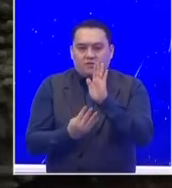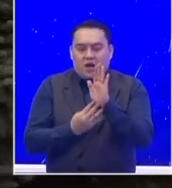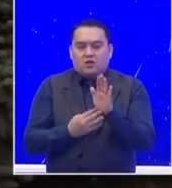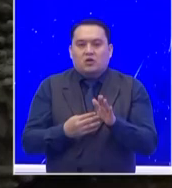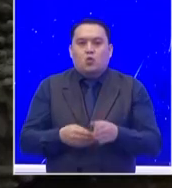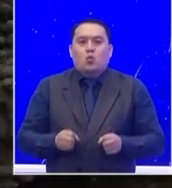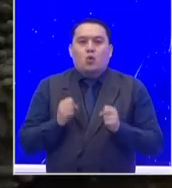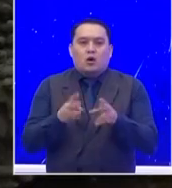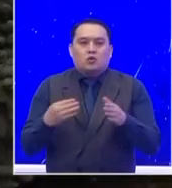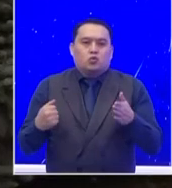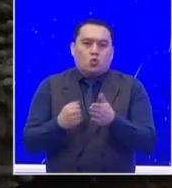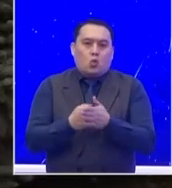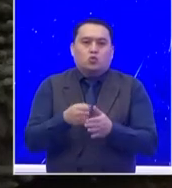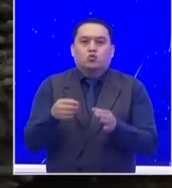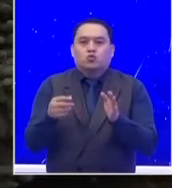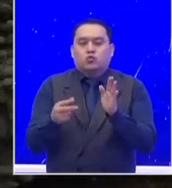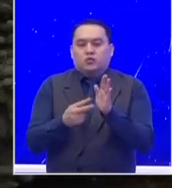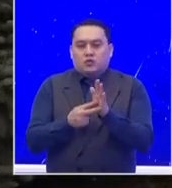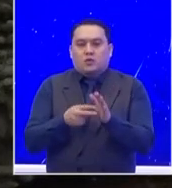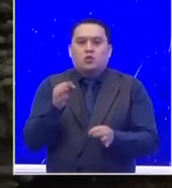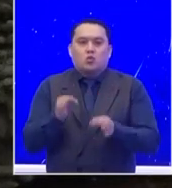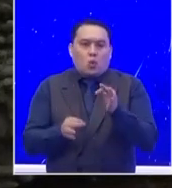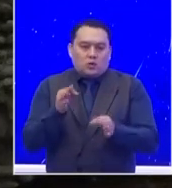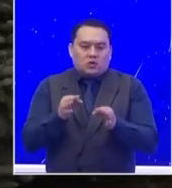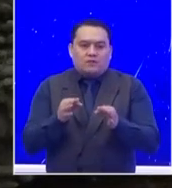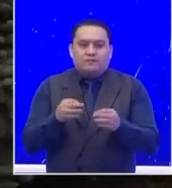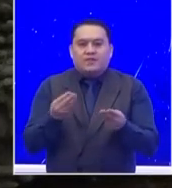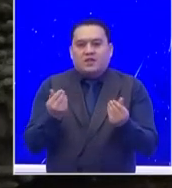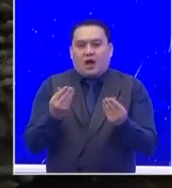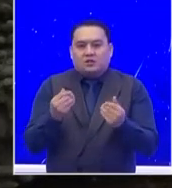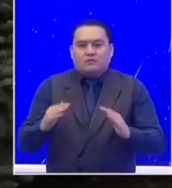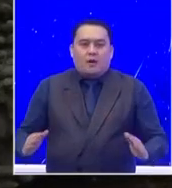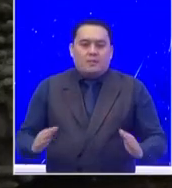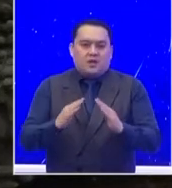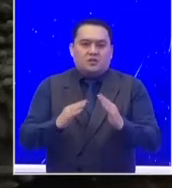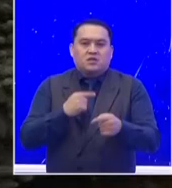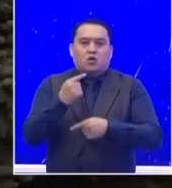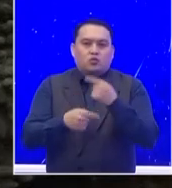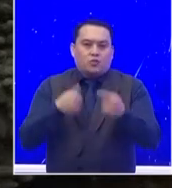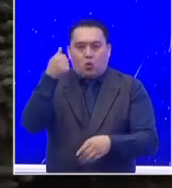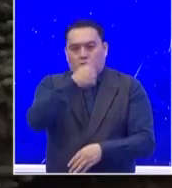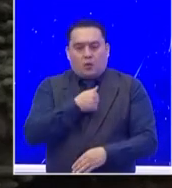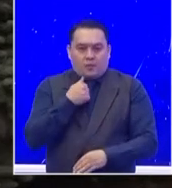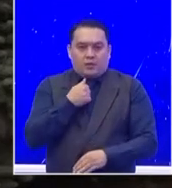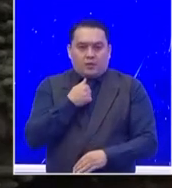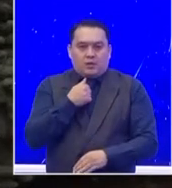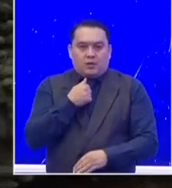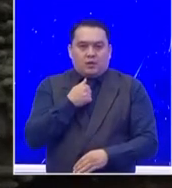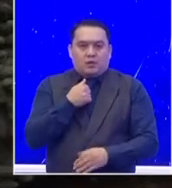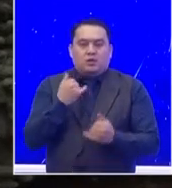преследования начаты 8 досудебных расследований по таким финансовым пирамидам. И текущий год не стал исключением.